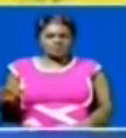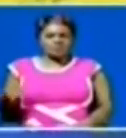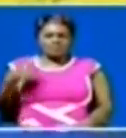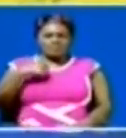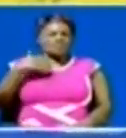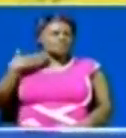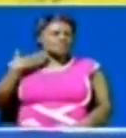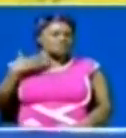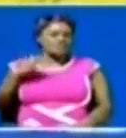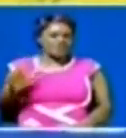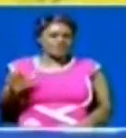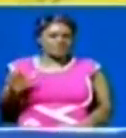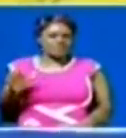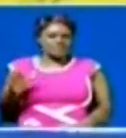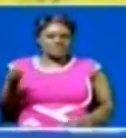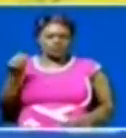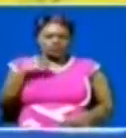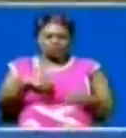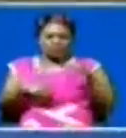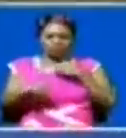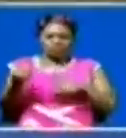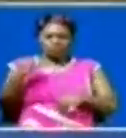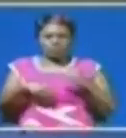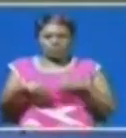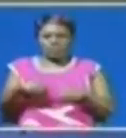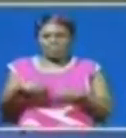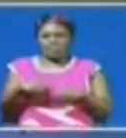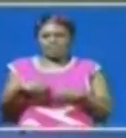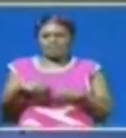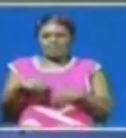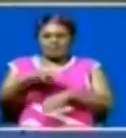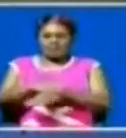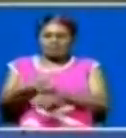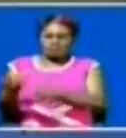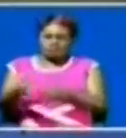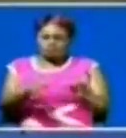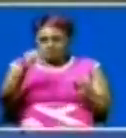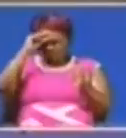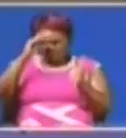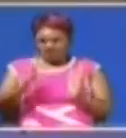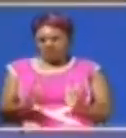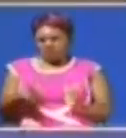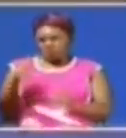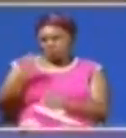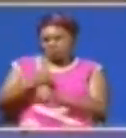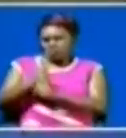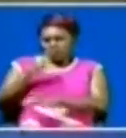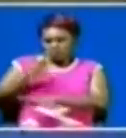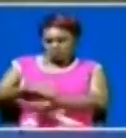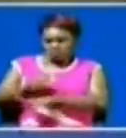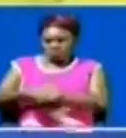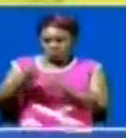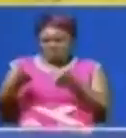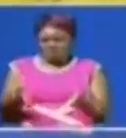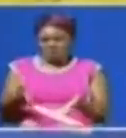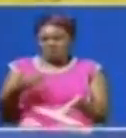nilichukia kuwa nakula pesa ya wananchi. Umesema kwamba ukipata fursa unaweza kama gavana mfano unaweza fanya kazi nzuri sana kwa sababu sasa